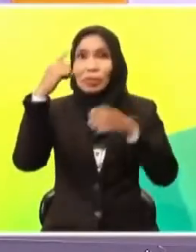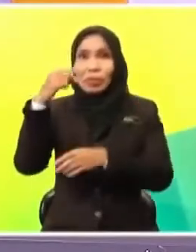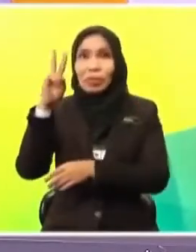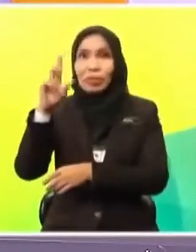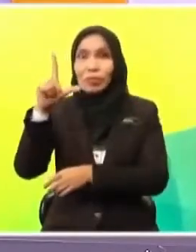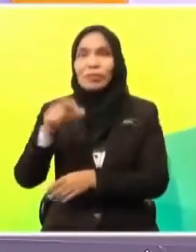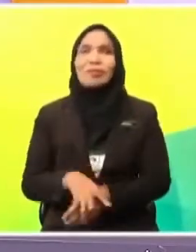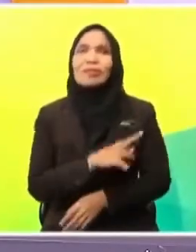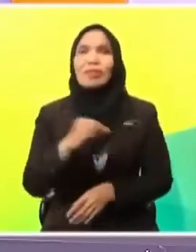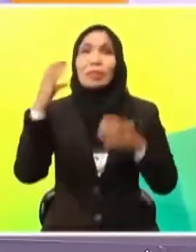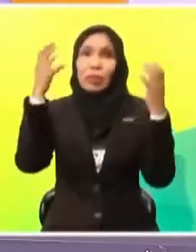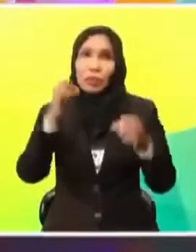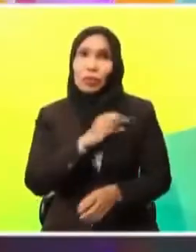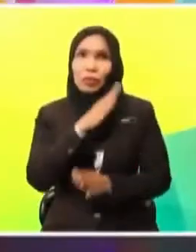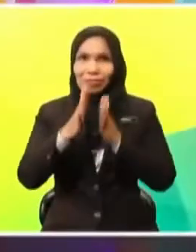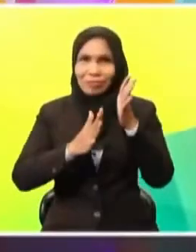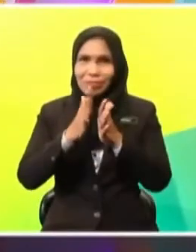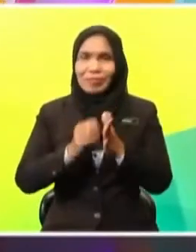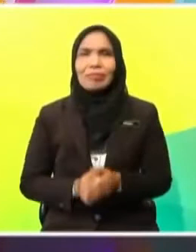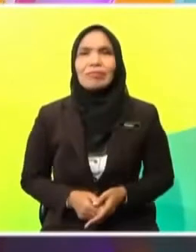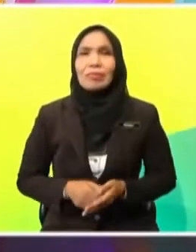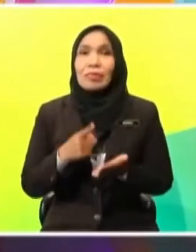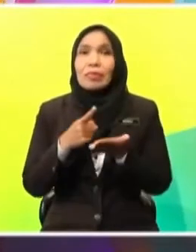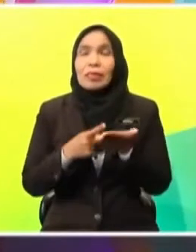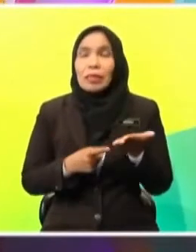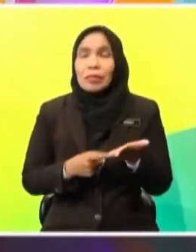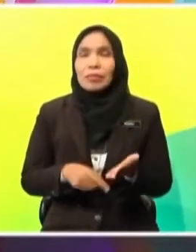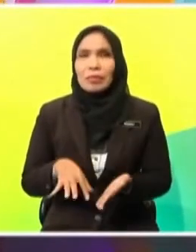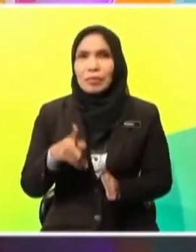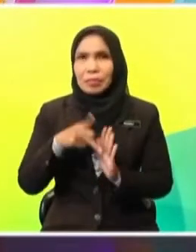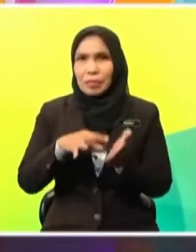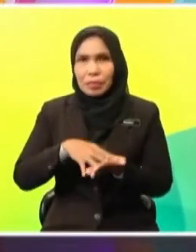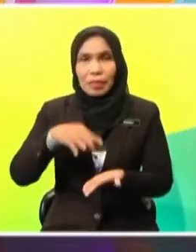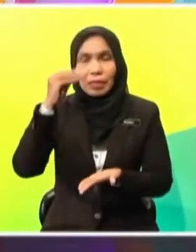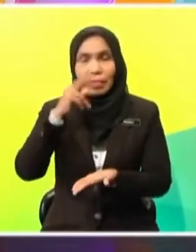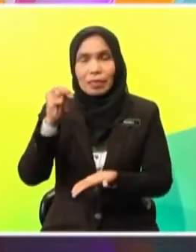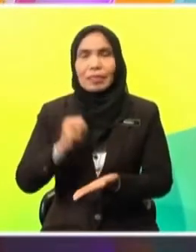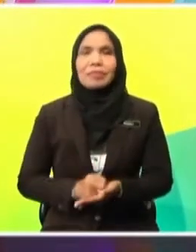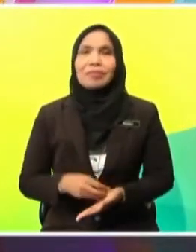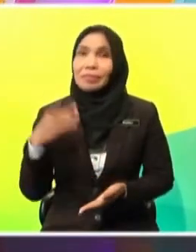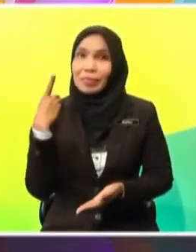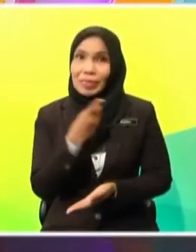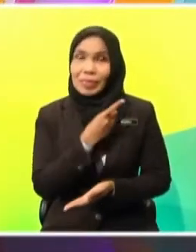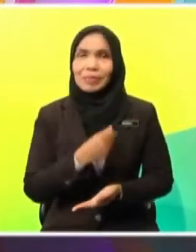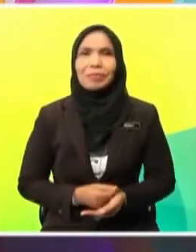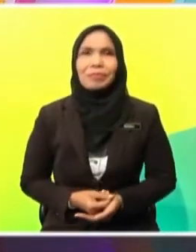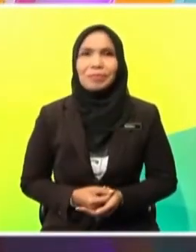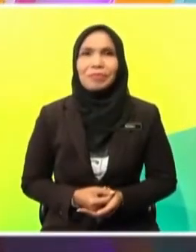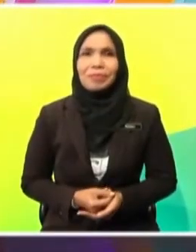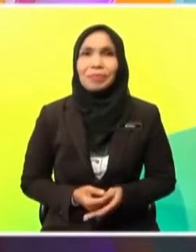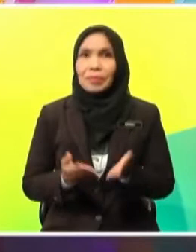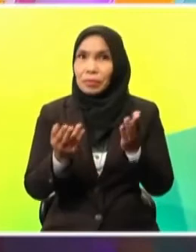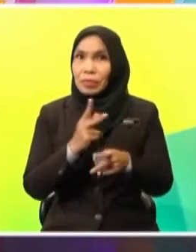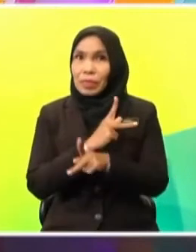suhaili jadi syaikhul apa agaknya pembacaan kita yang lanjutnya bye Terima kasih kayu dan anak murid di rumah